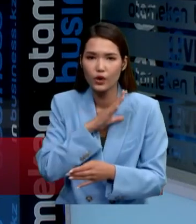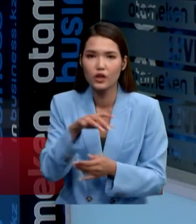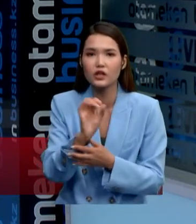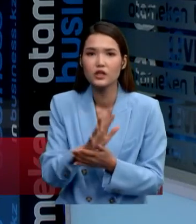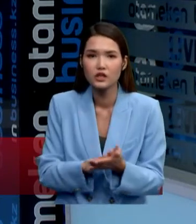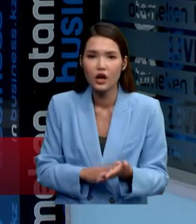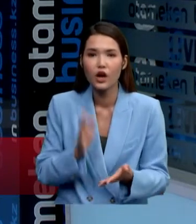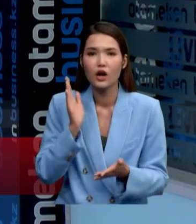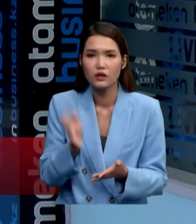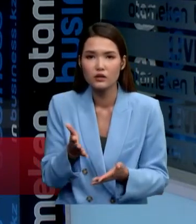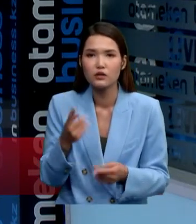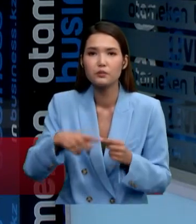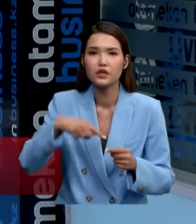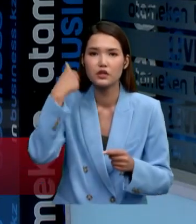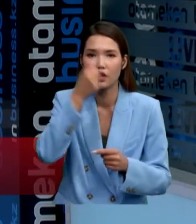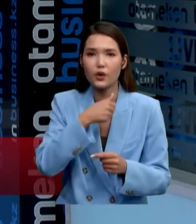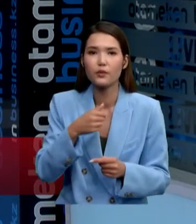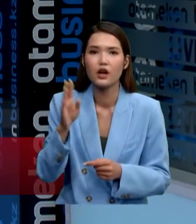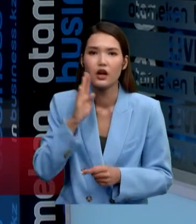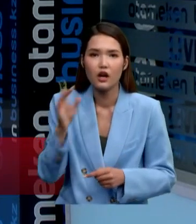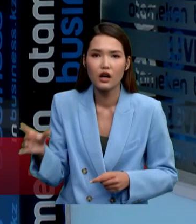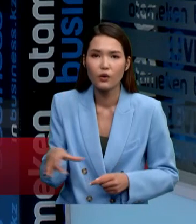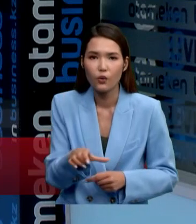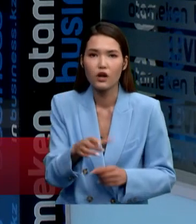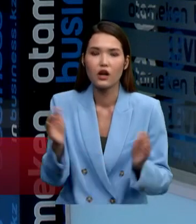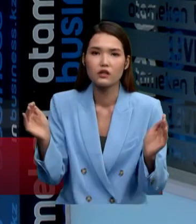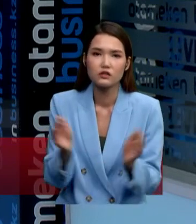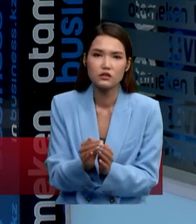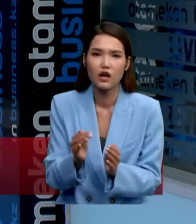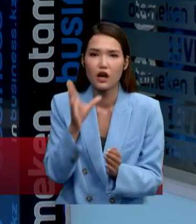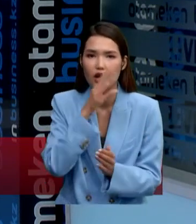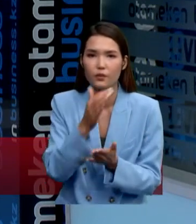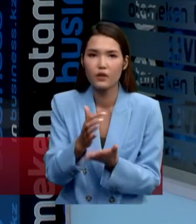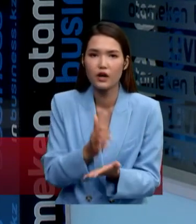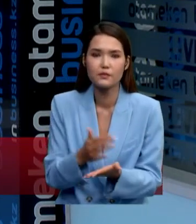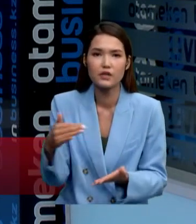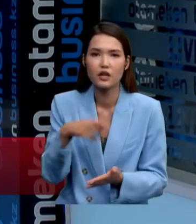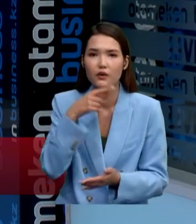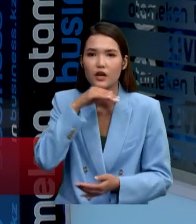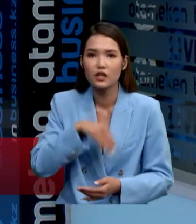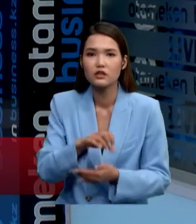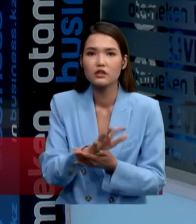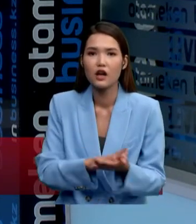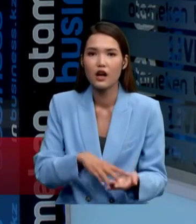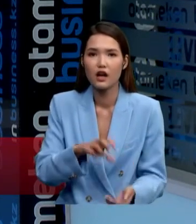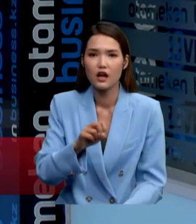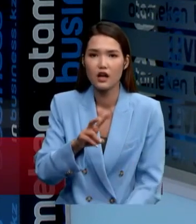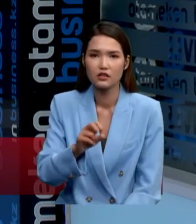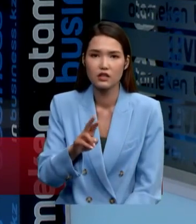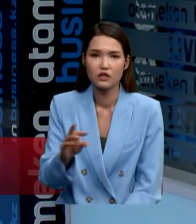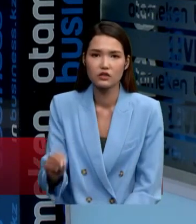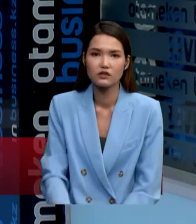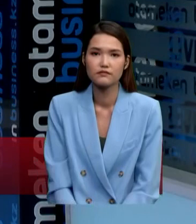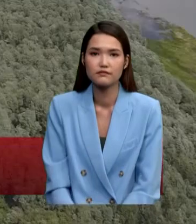продолжаться и дальше, в ближайшие годы в реке резко сократятся запасы рыбы, говорят специалисты. Тему продолжит моя коллега Алия Жамитова.